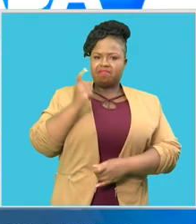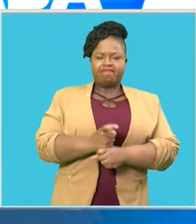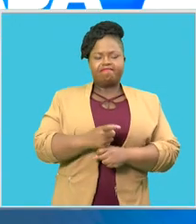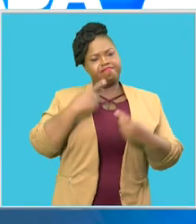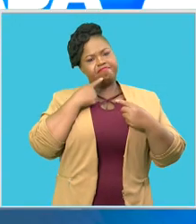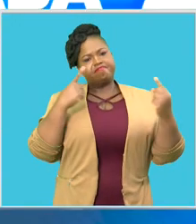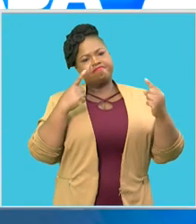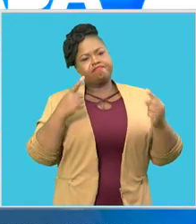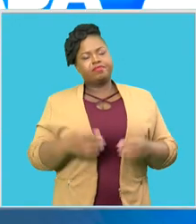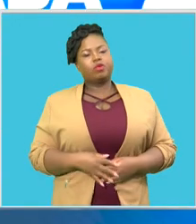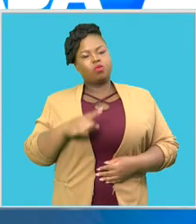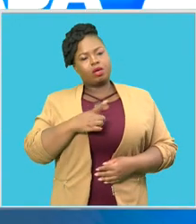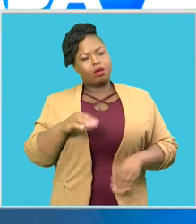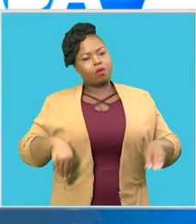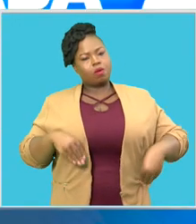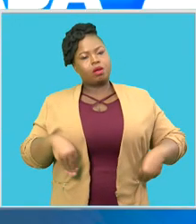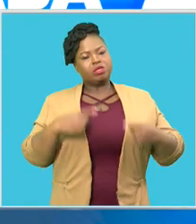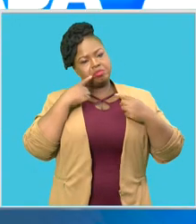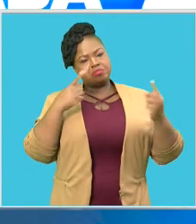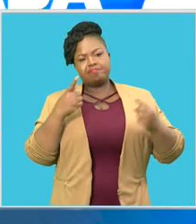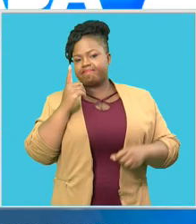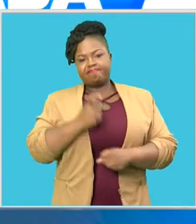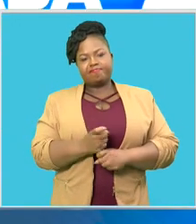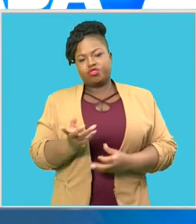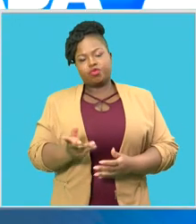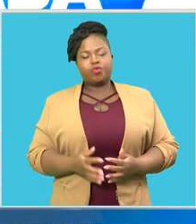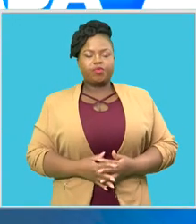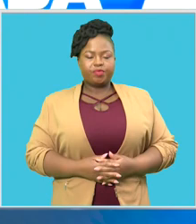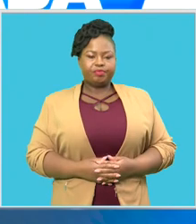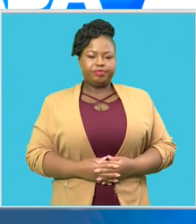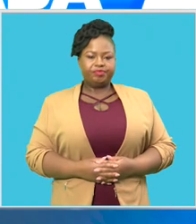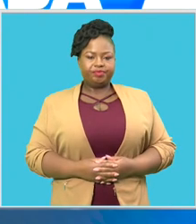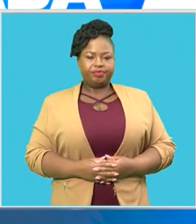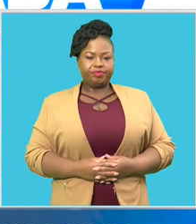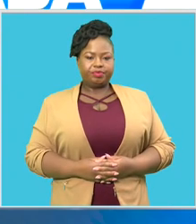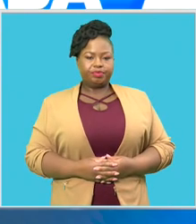emqoka ukuze kuvundulule inkohlakalo edla amaphakethe abakhokhi bentela esifundazweni.